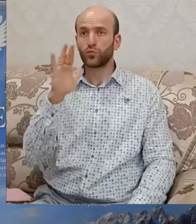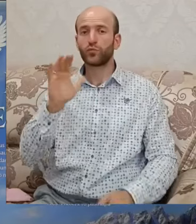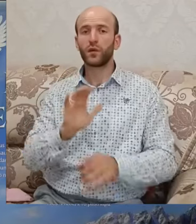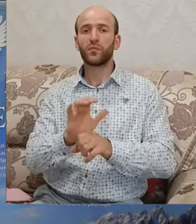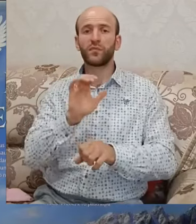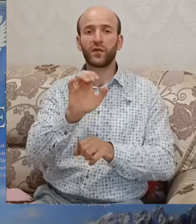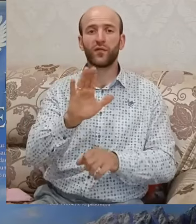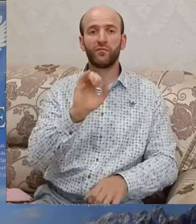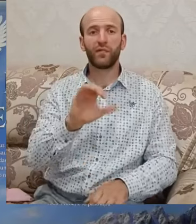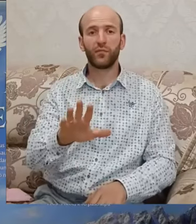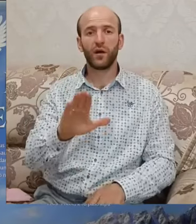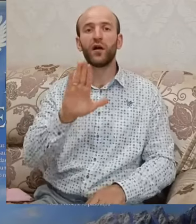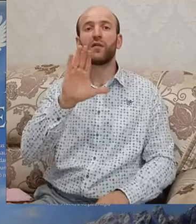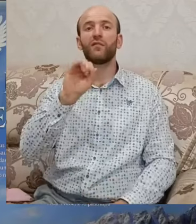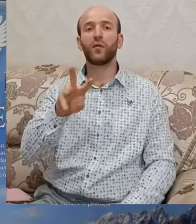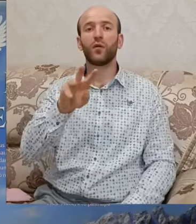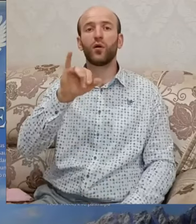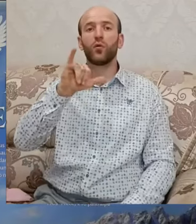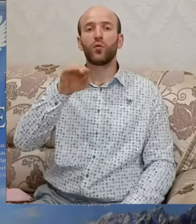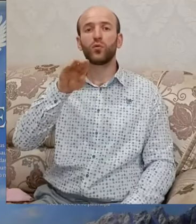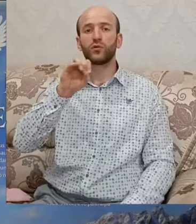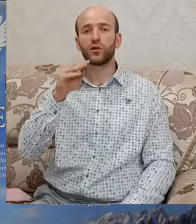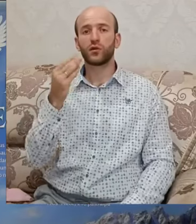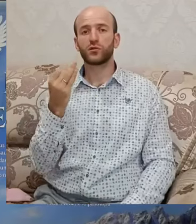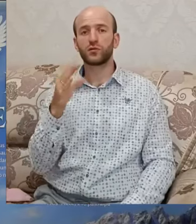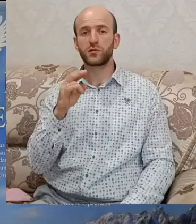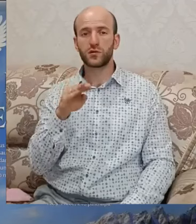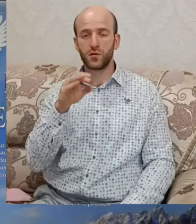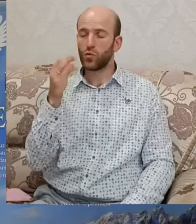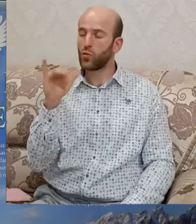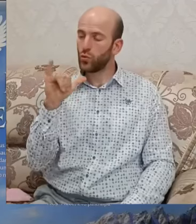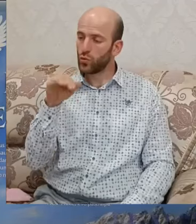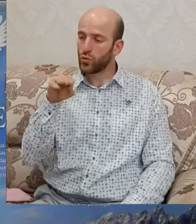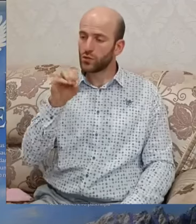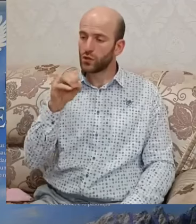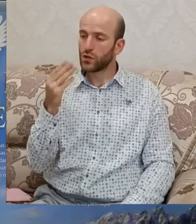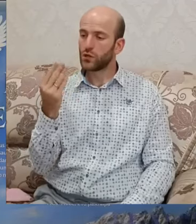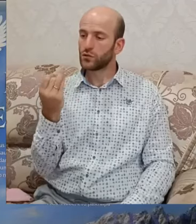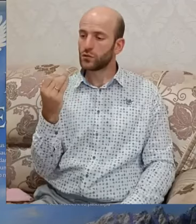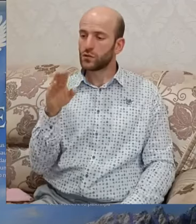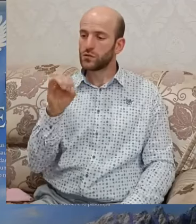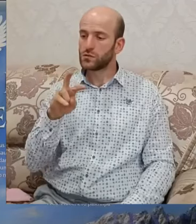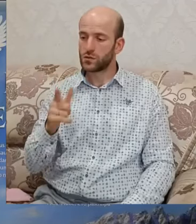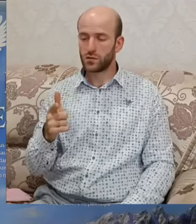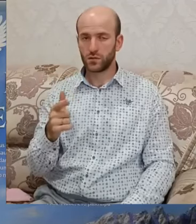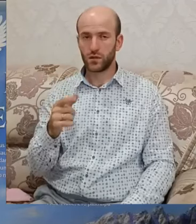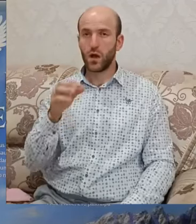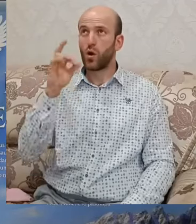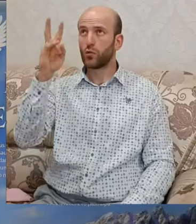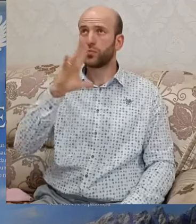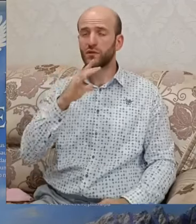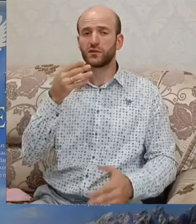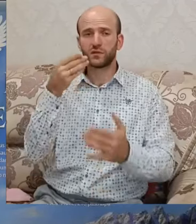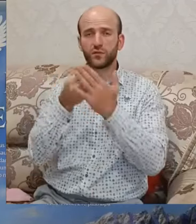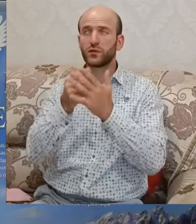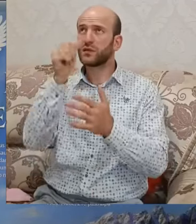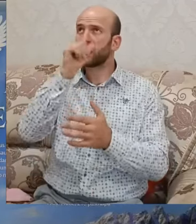Jis užanspaudavo savo paslaptis ir savo laiku jas